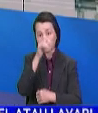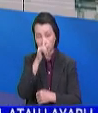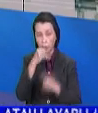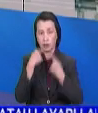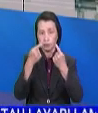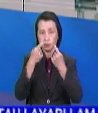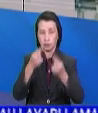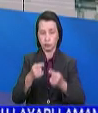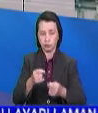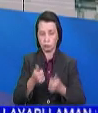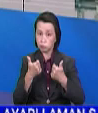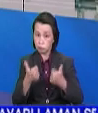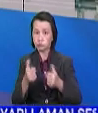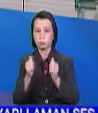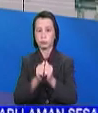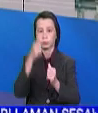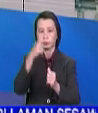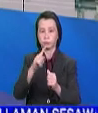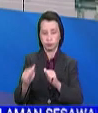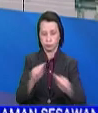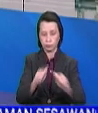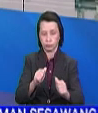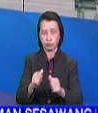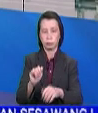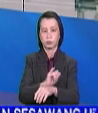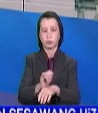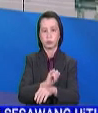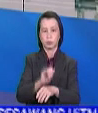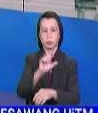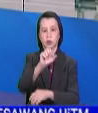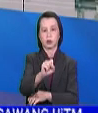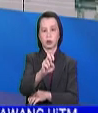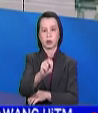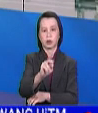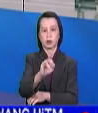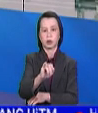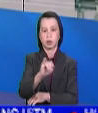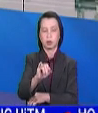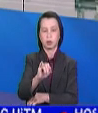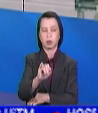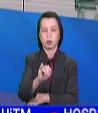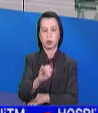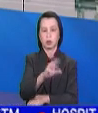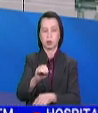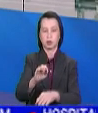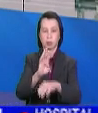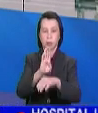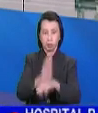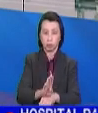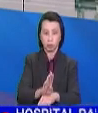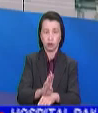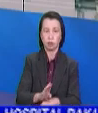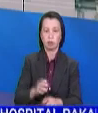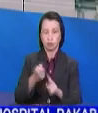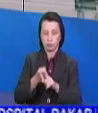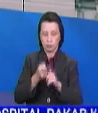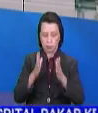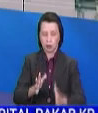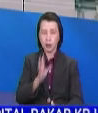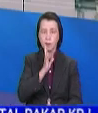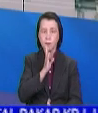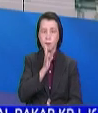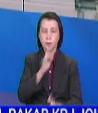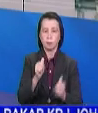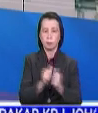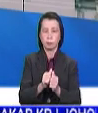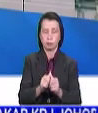berjaya memberi impak besar kepada penggiat industri seni dan budaya pengaruhnya azlina alias berkata ia berdasarkan